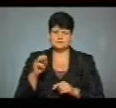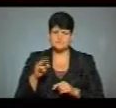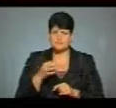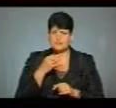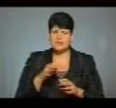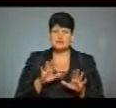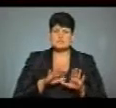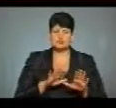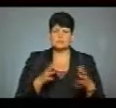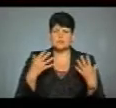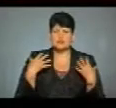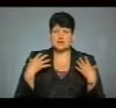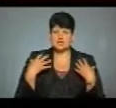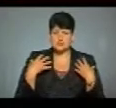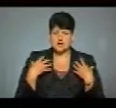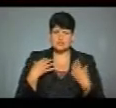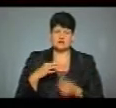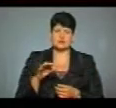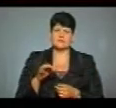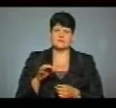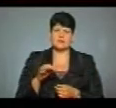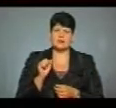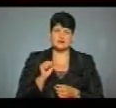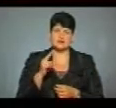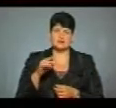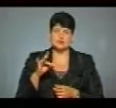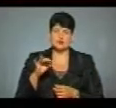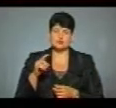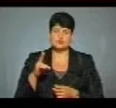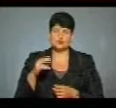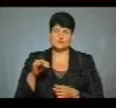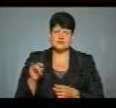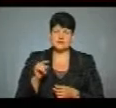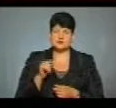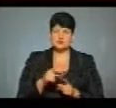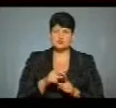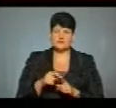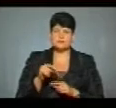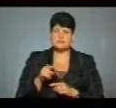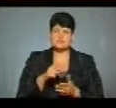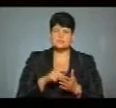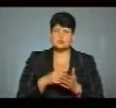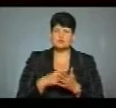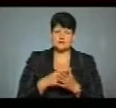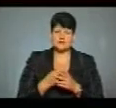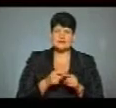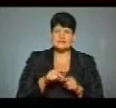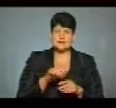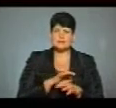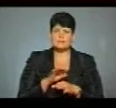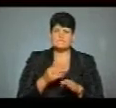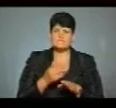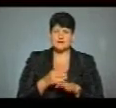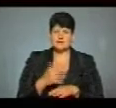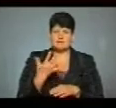начальника міського управління житлово-комунального господарства Андрій Друздовський. За його словами, тоді з міського бюджету на цей проект